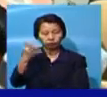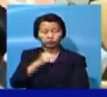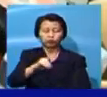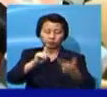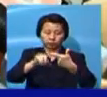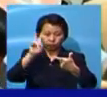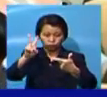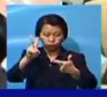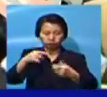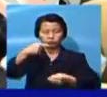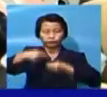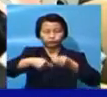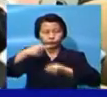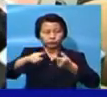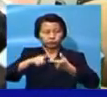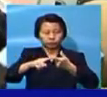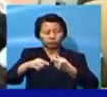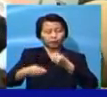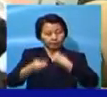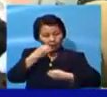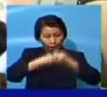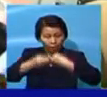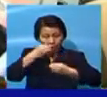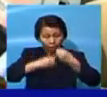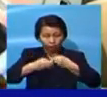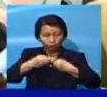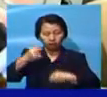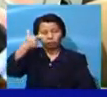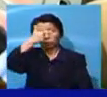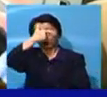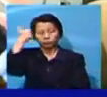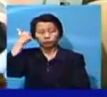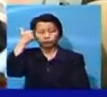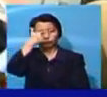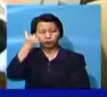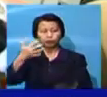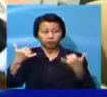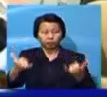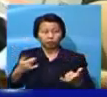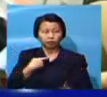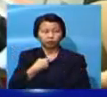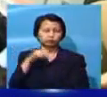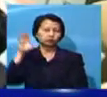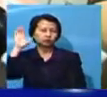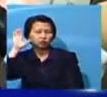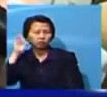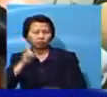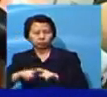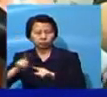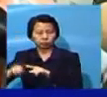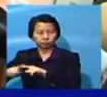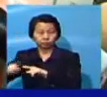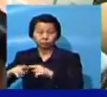mereka pemakanan oleh kerana sekarang kita dengar macam-macam